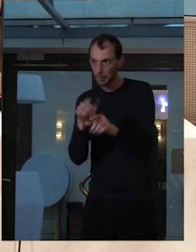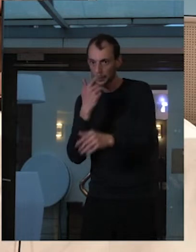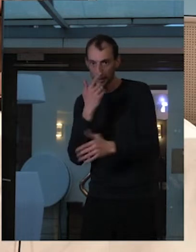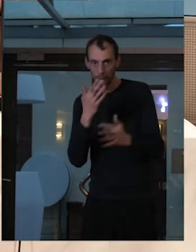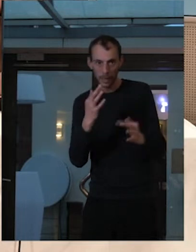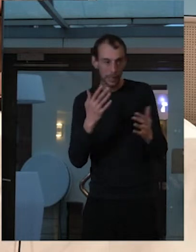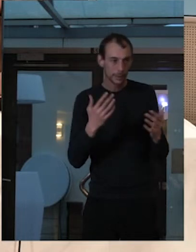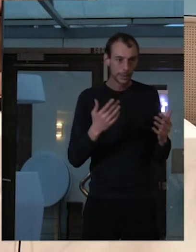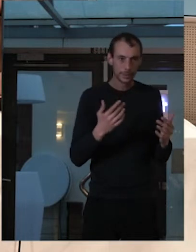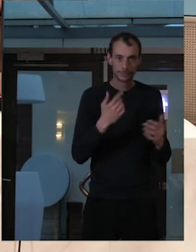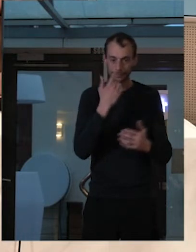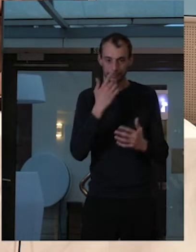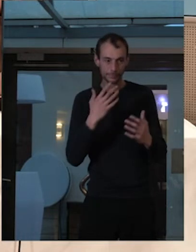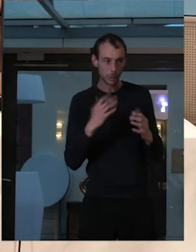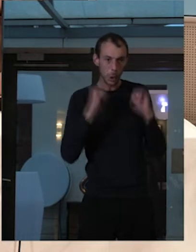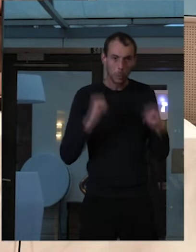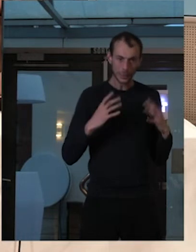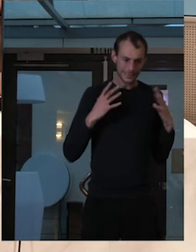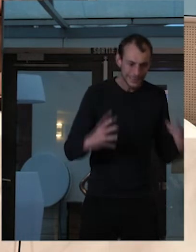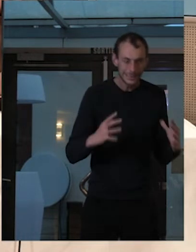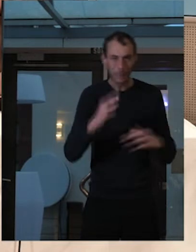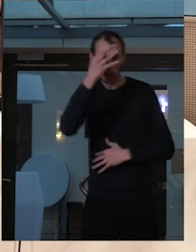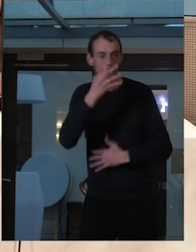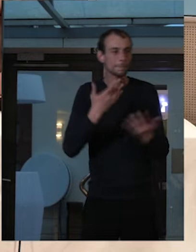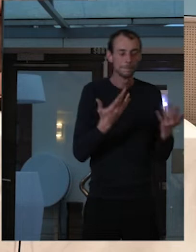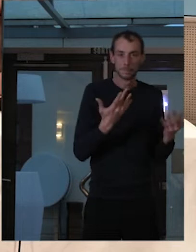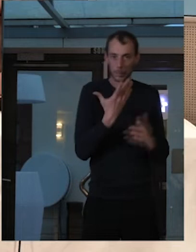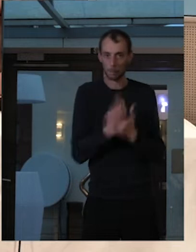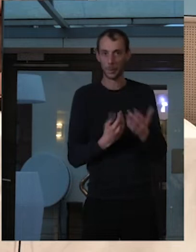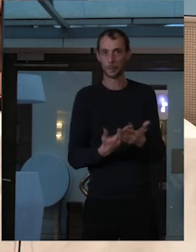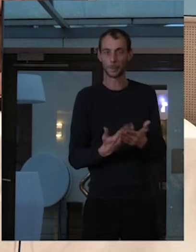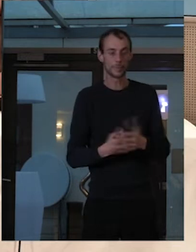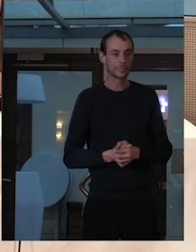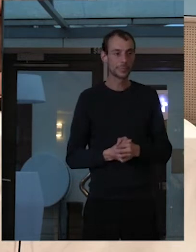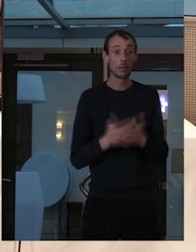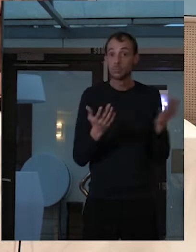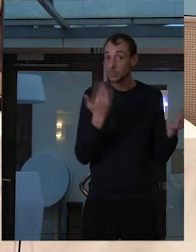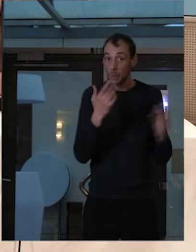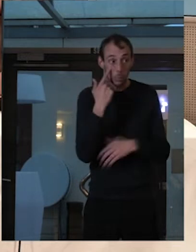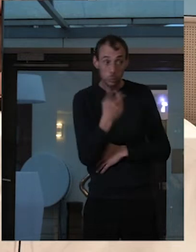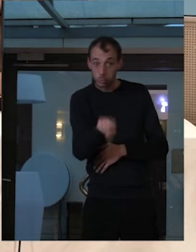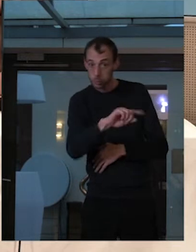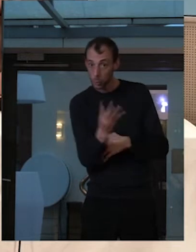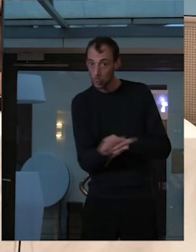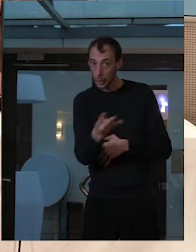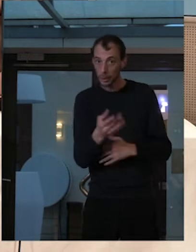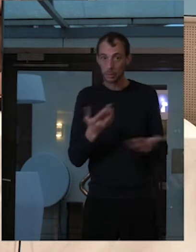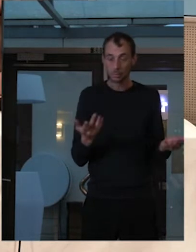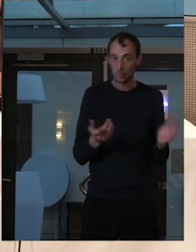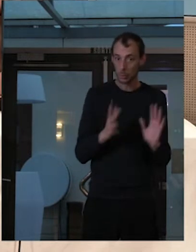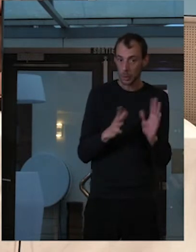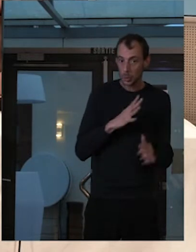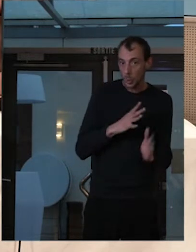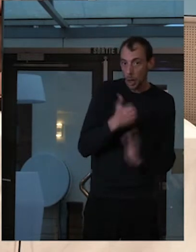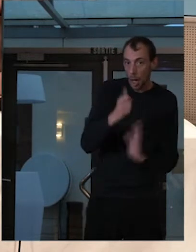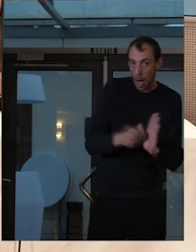légitimité. Alors, une question un peu à tous les quatre. Pour le coup, à quel moment est-ce que vous êtes senti justement légitime de dire « je